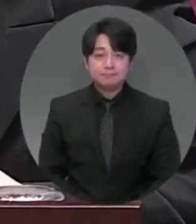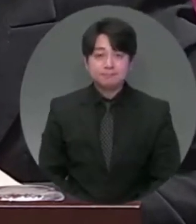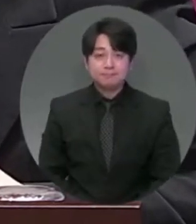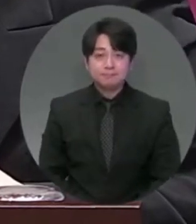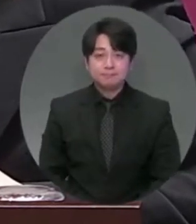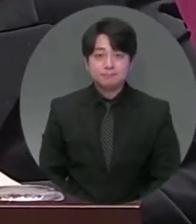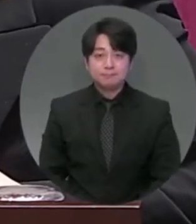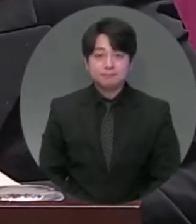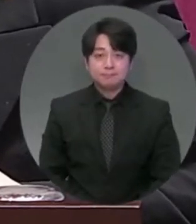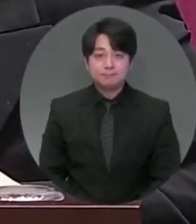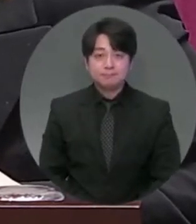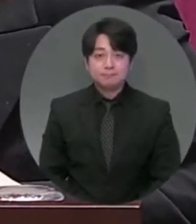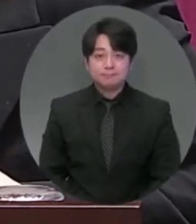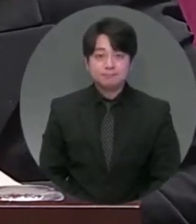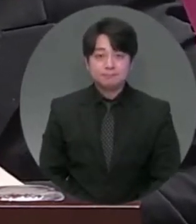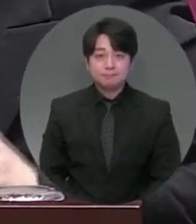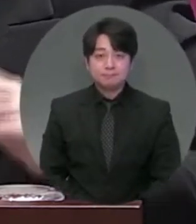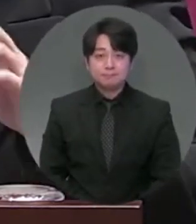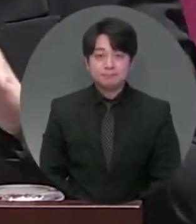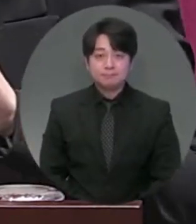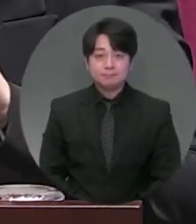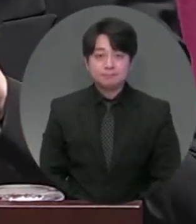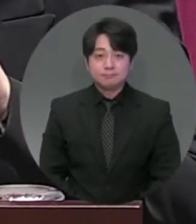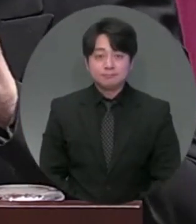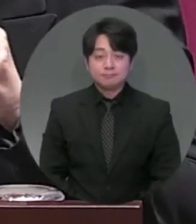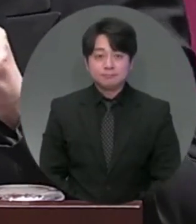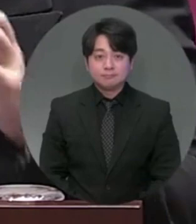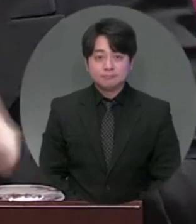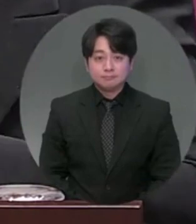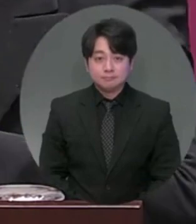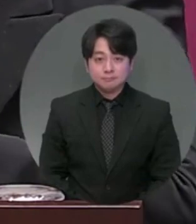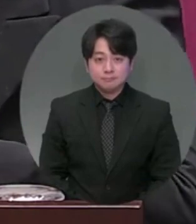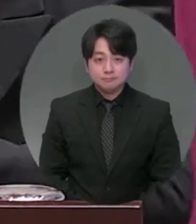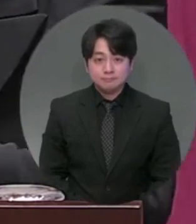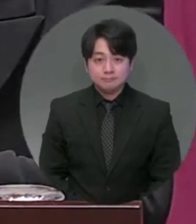다음번에 토론을 하면 꼭 법무부에서 한번 보내주셨으면 좋겠습니다